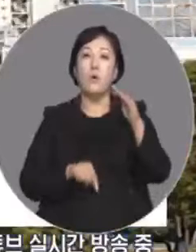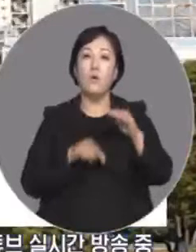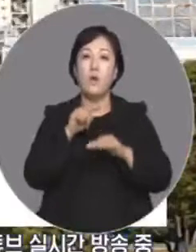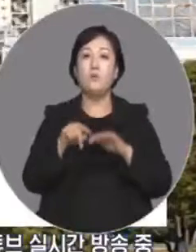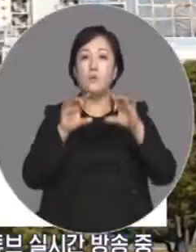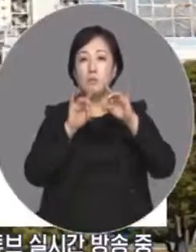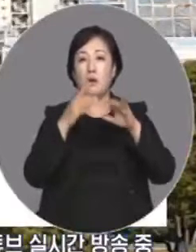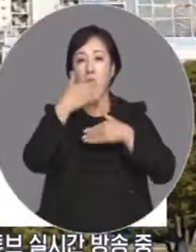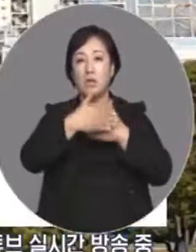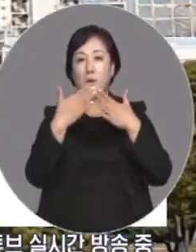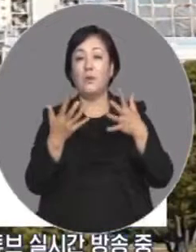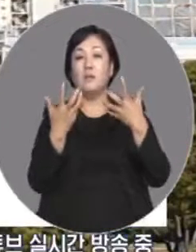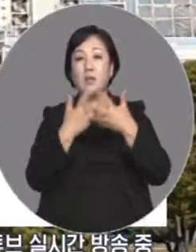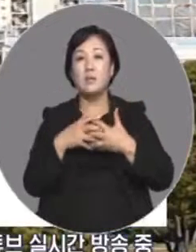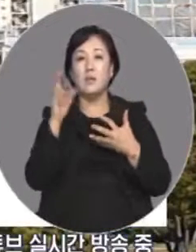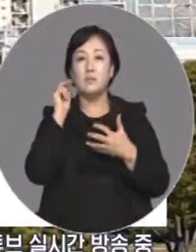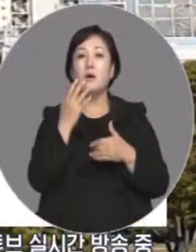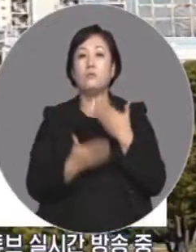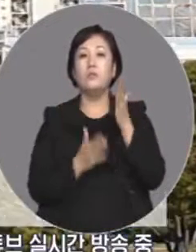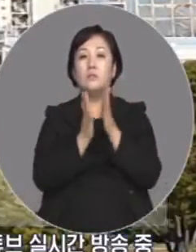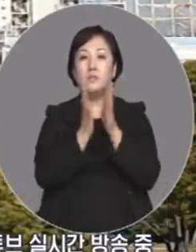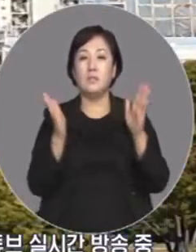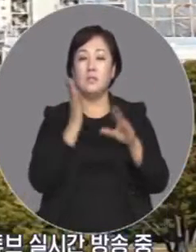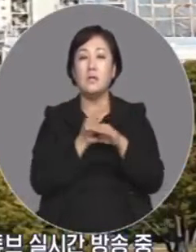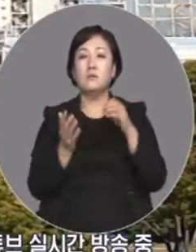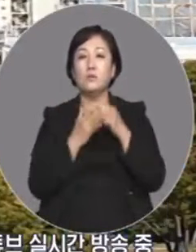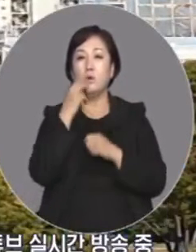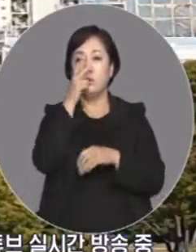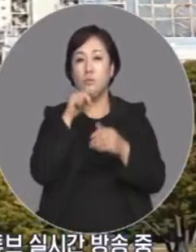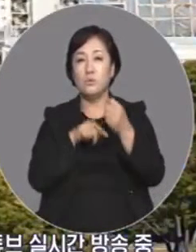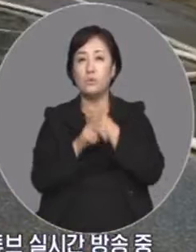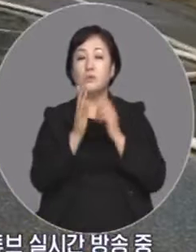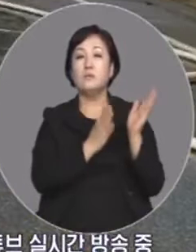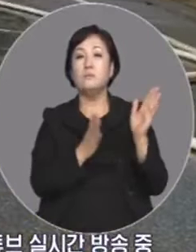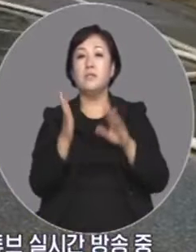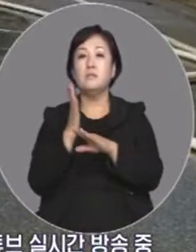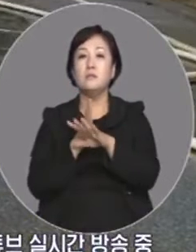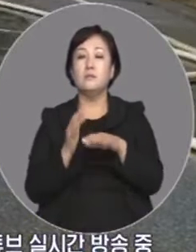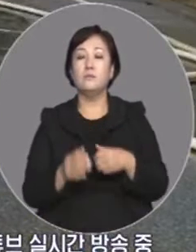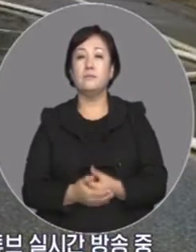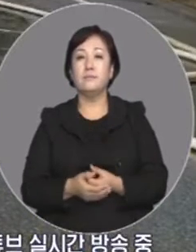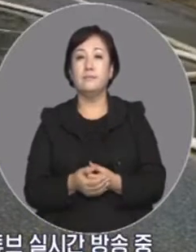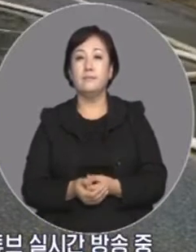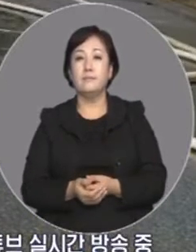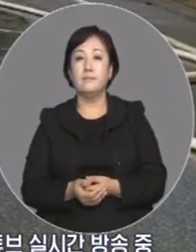외부 변압기에서 불이 시작된 걸로 보고 정확한 화재 원인을 조사하고 있습니다.